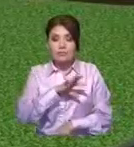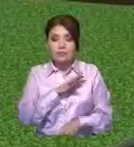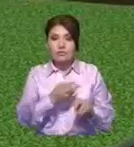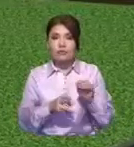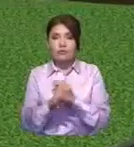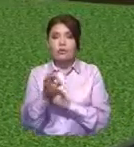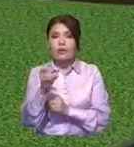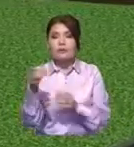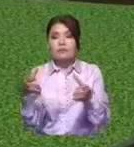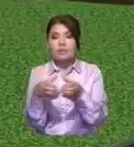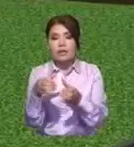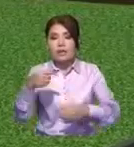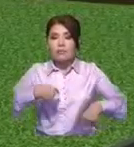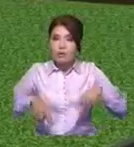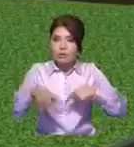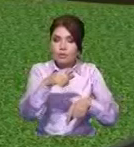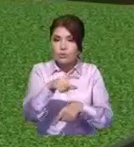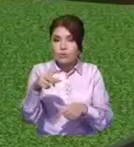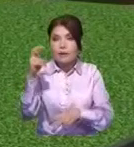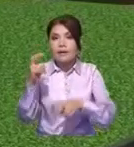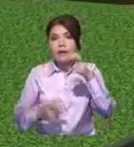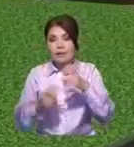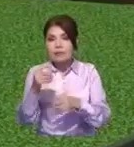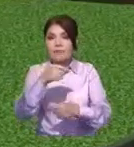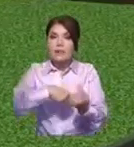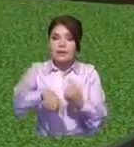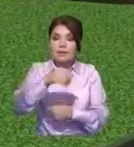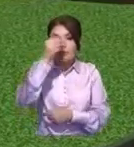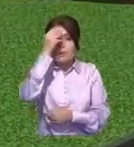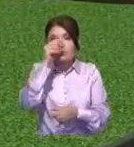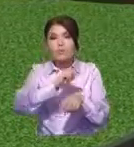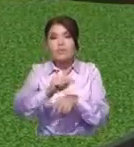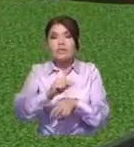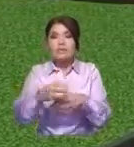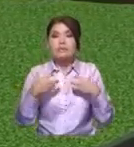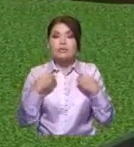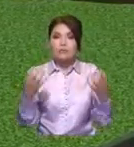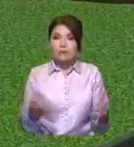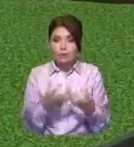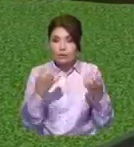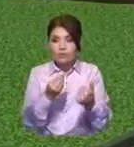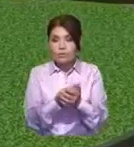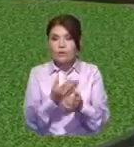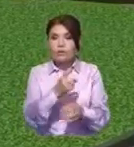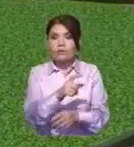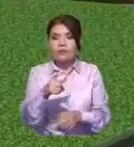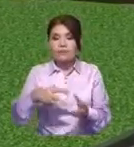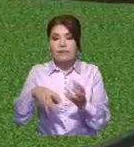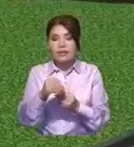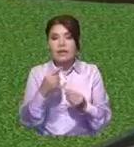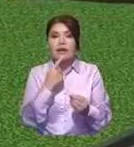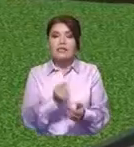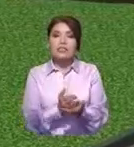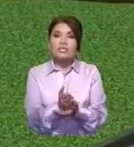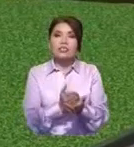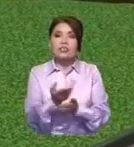Қазақстан құрамасының футболшылары өндірістік саланың, бизнестің, білім берудің, денсаулық сақтаудың көрнекті өкілдері, әскери қызметшілер